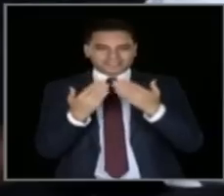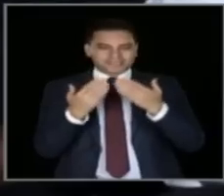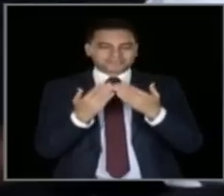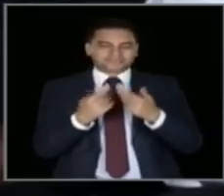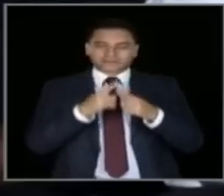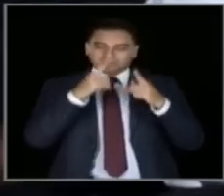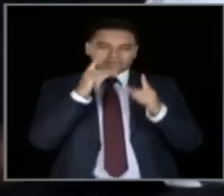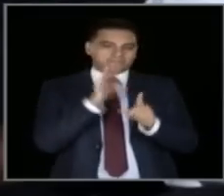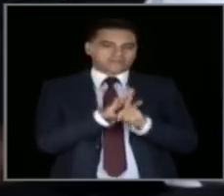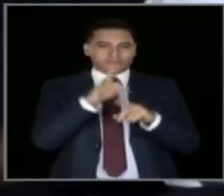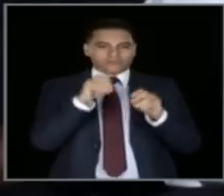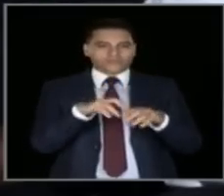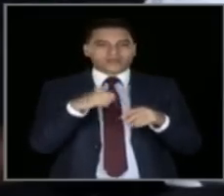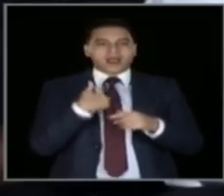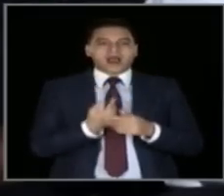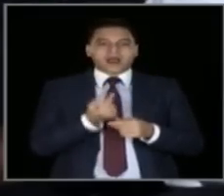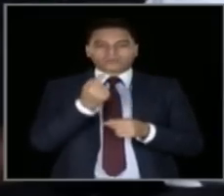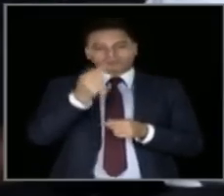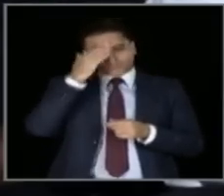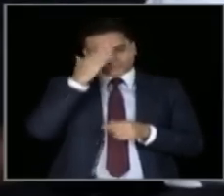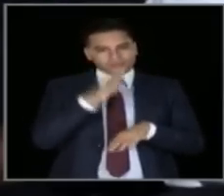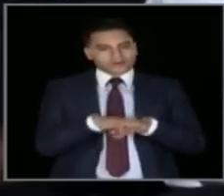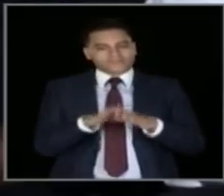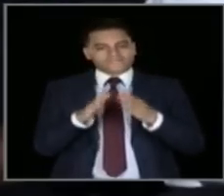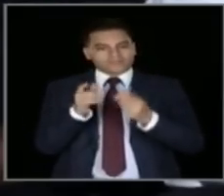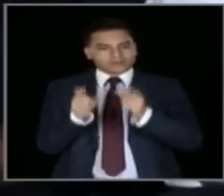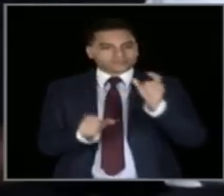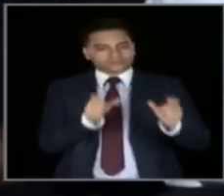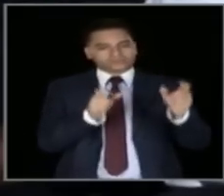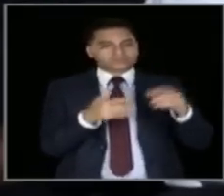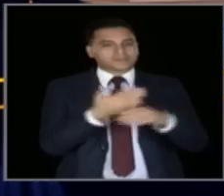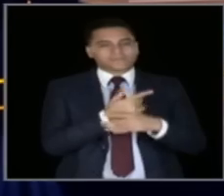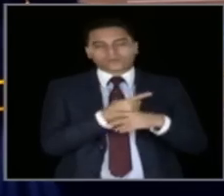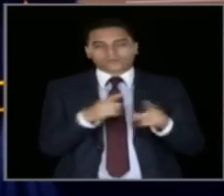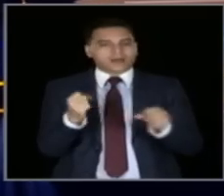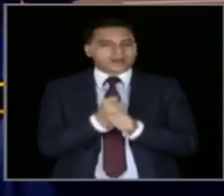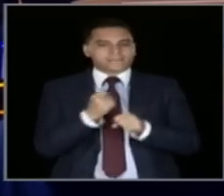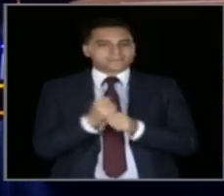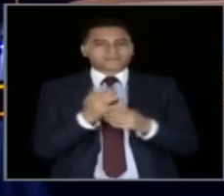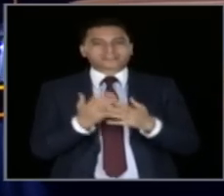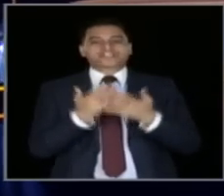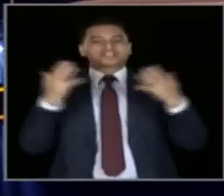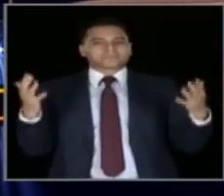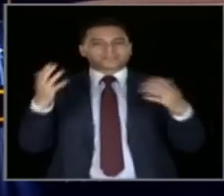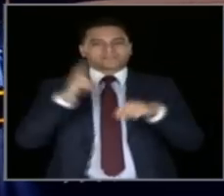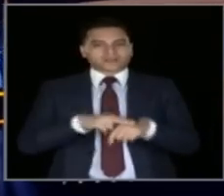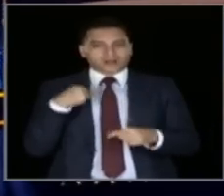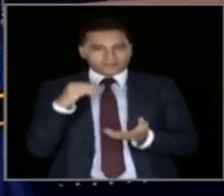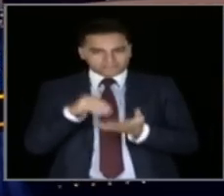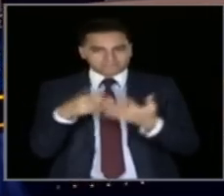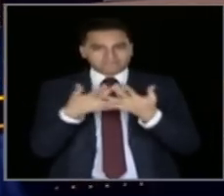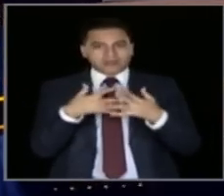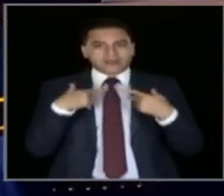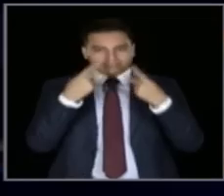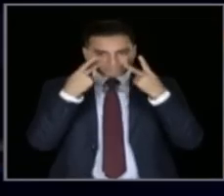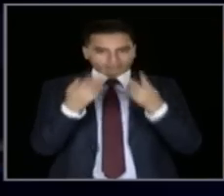يخلي حضرتك يا مستر. هو بس أنا حابب أشكر الفريق واحد واحد، لأن هم بذلوا مجهود كبير، أنا كنت حاضر جزء منه، ما قدرتش أكون